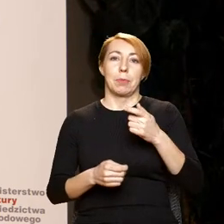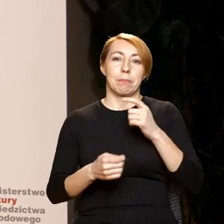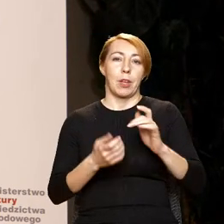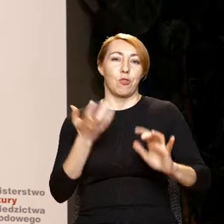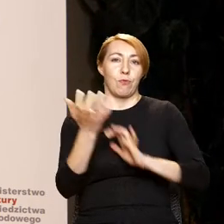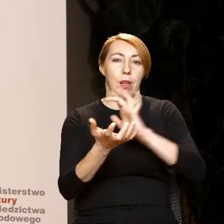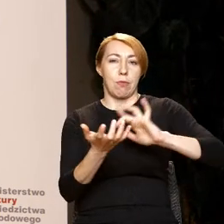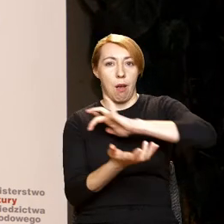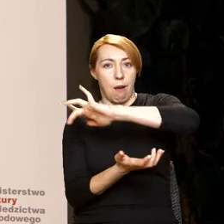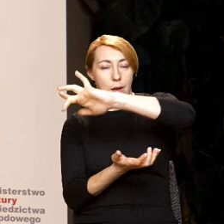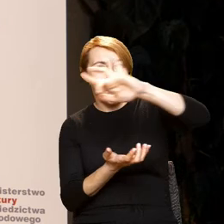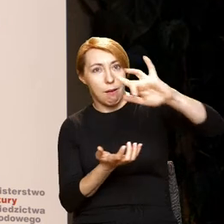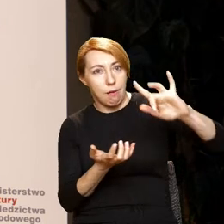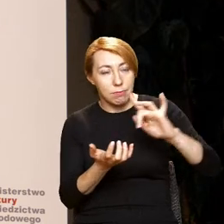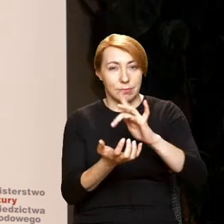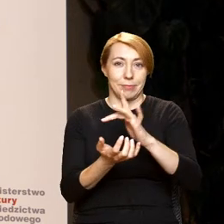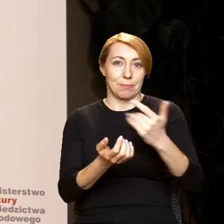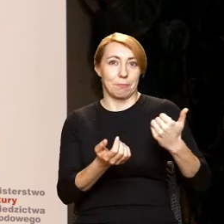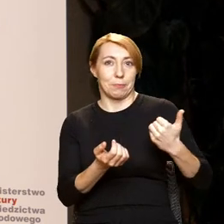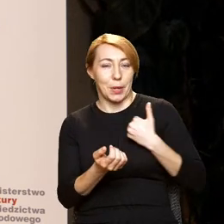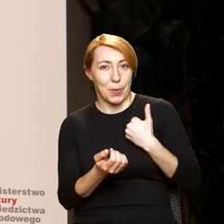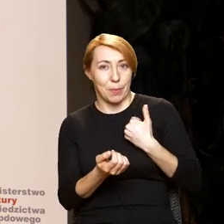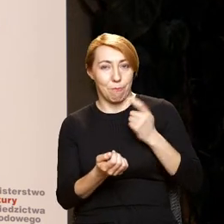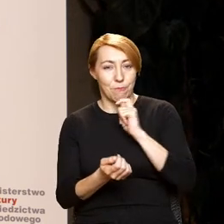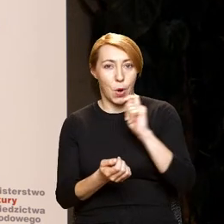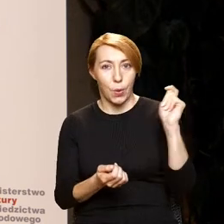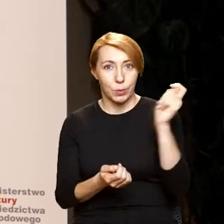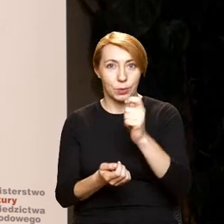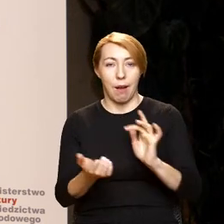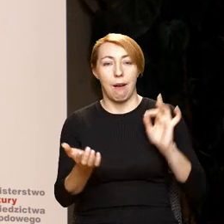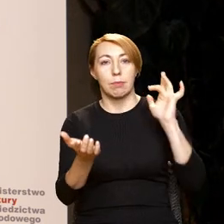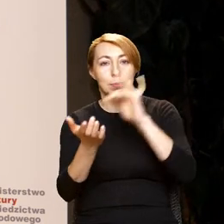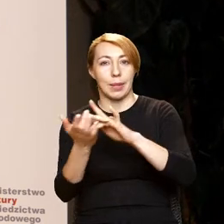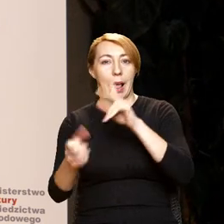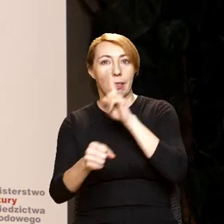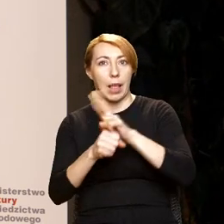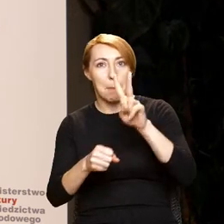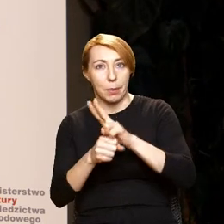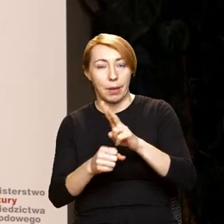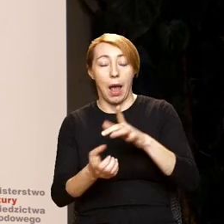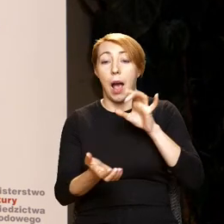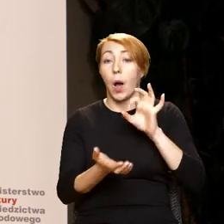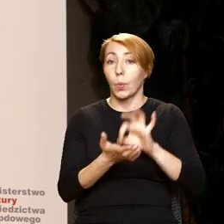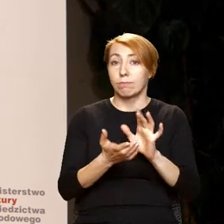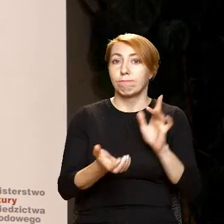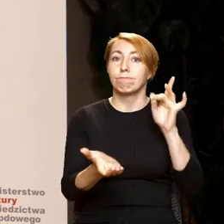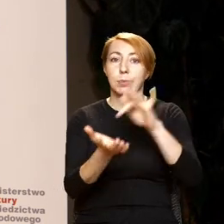świata śladami Bronisława Piłsudskiego. Dotarłam do Japonii. Będąc w Japonii,